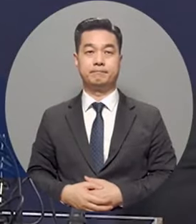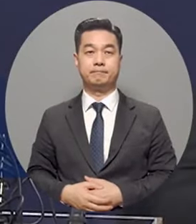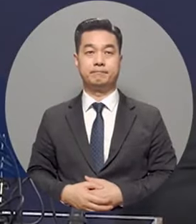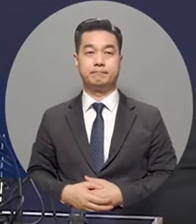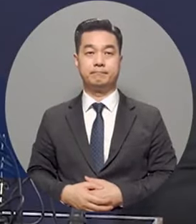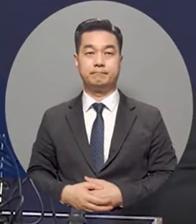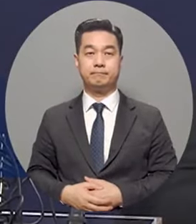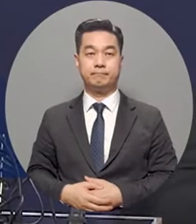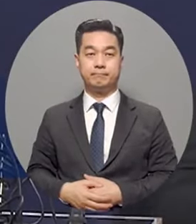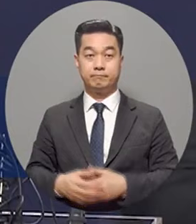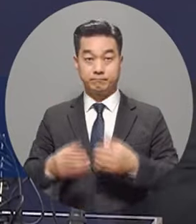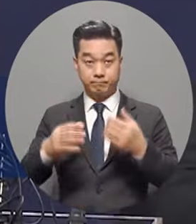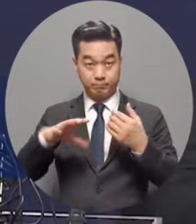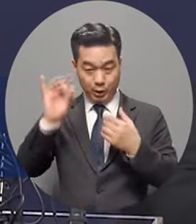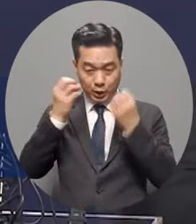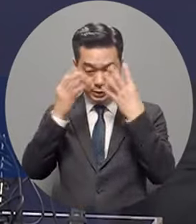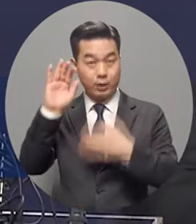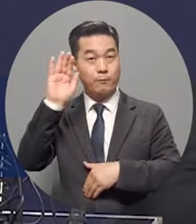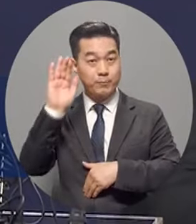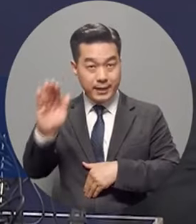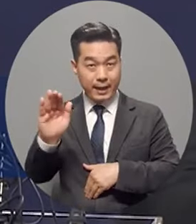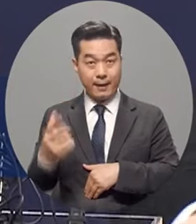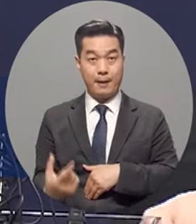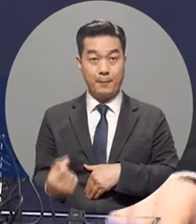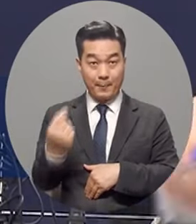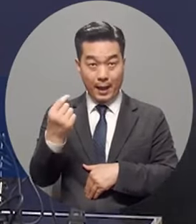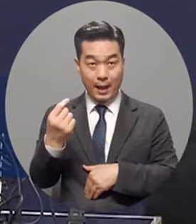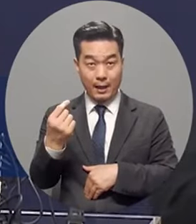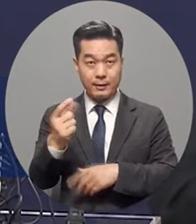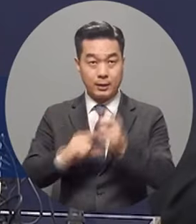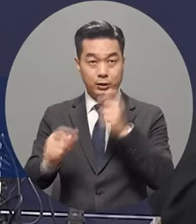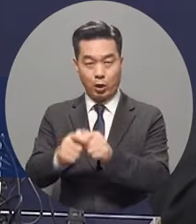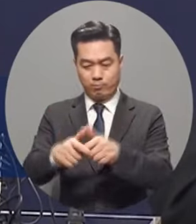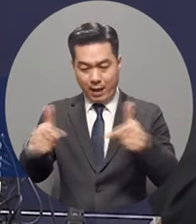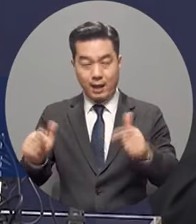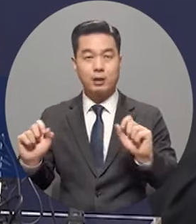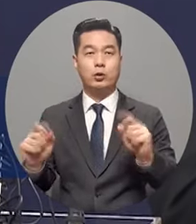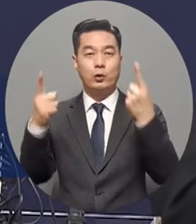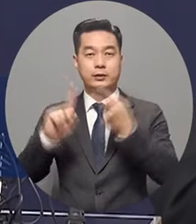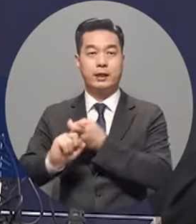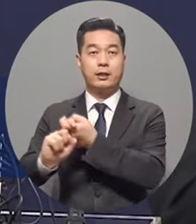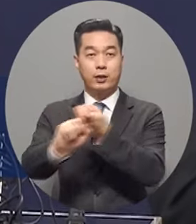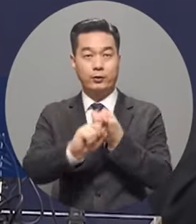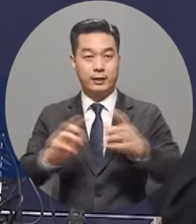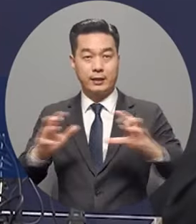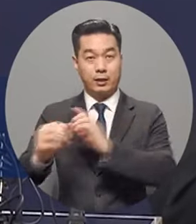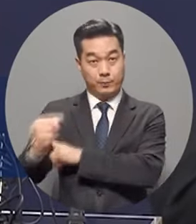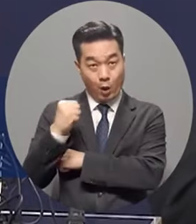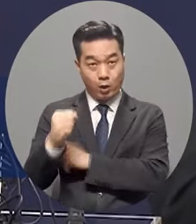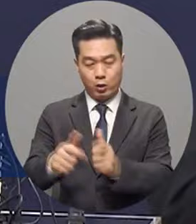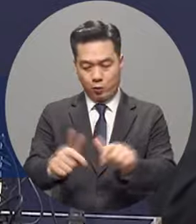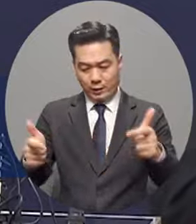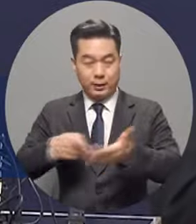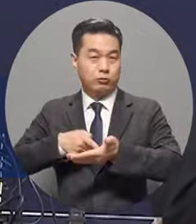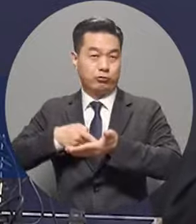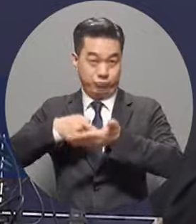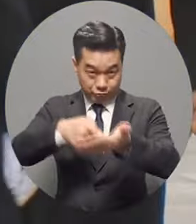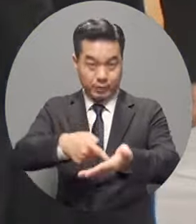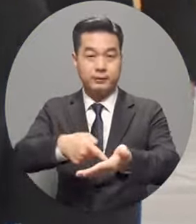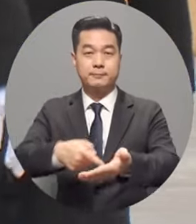미래를 발빠르게 강화하겠습니다. 동시에 연대와 협력의 확대도 추진할